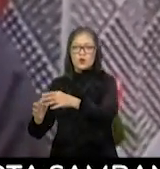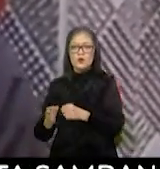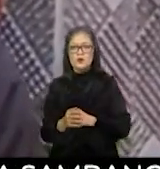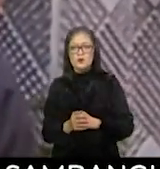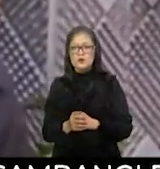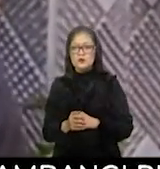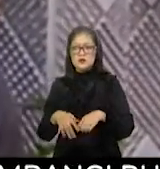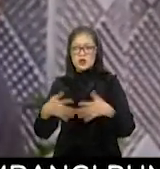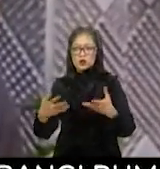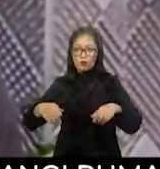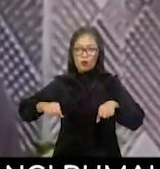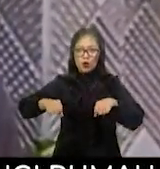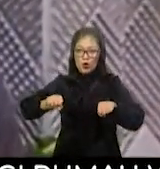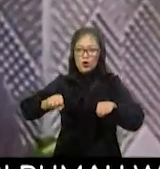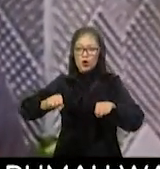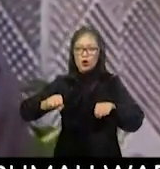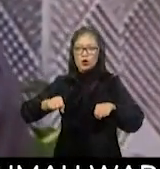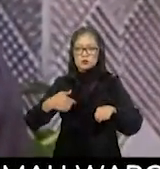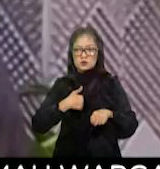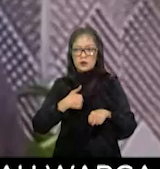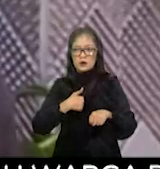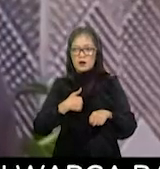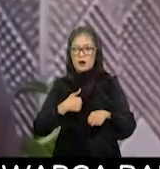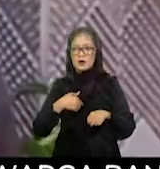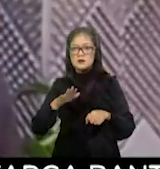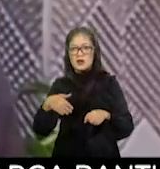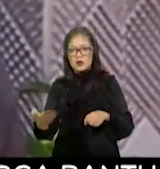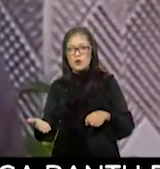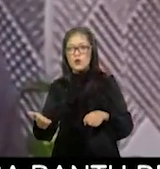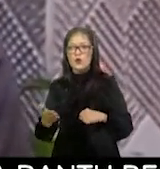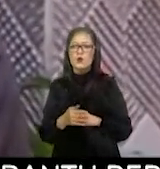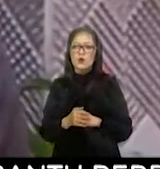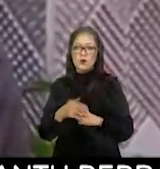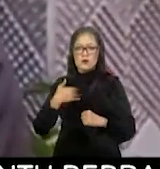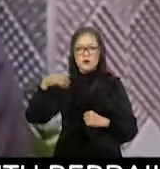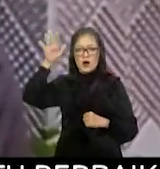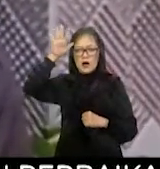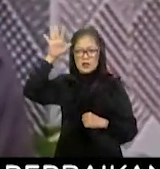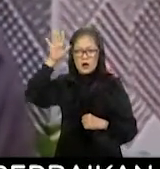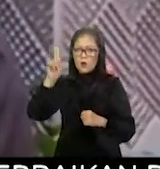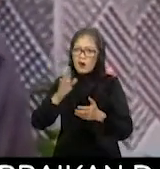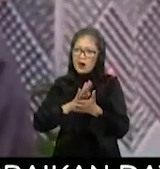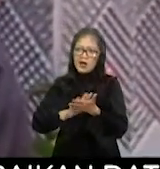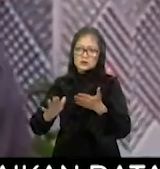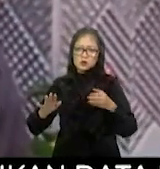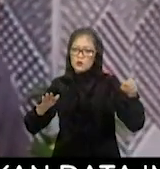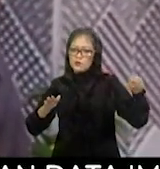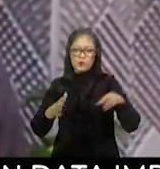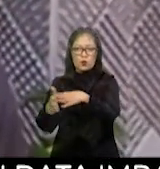pengendara, korban-korbannya termasuk saya juga. Proses saya juga kurang tahu, tadi langsung bunyi dulu langsung jebol.